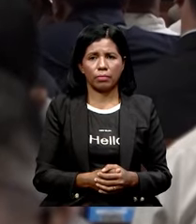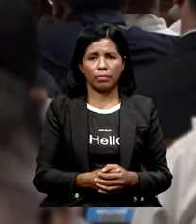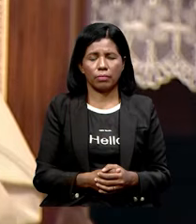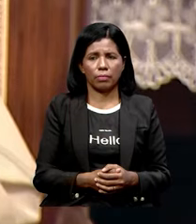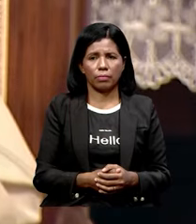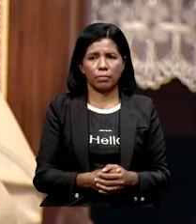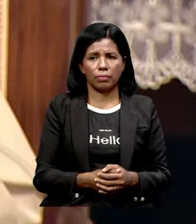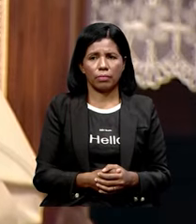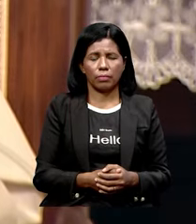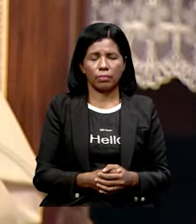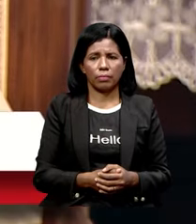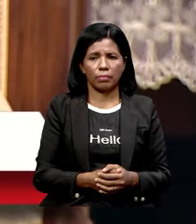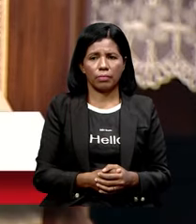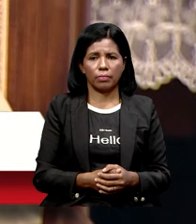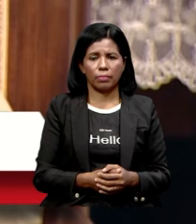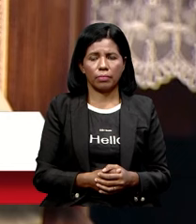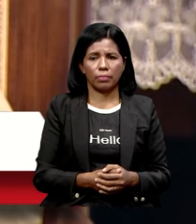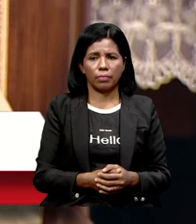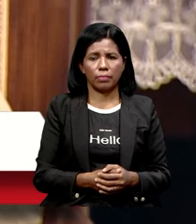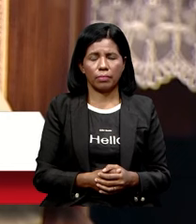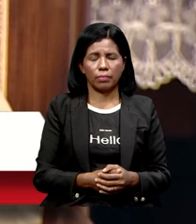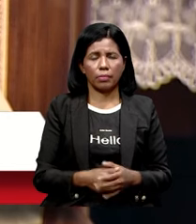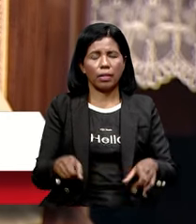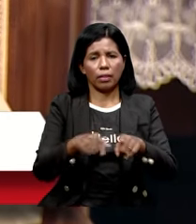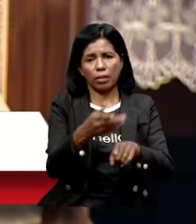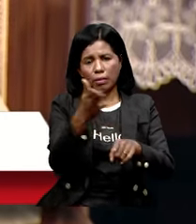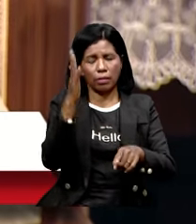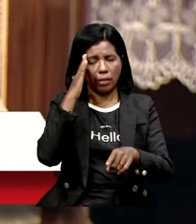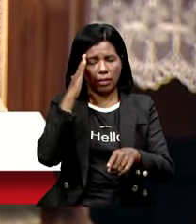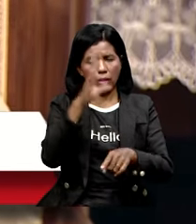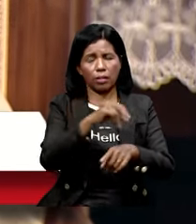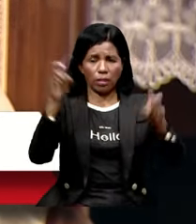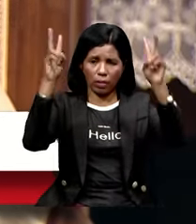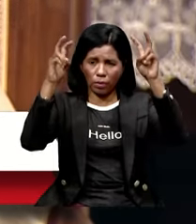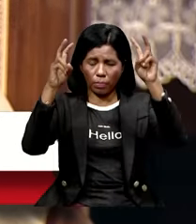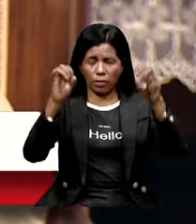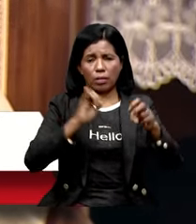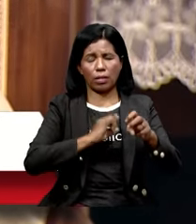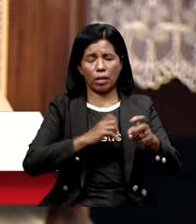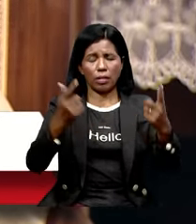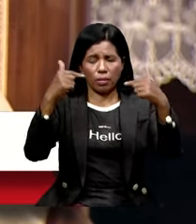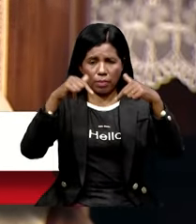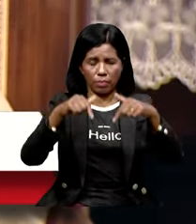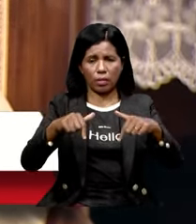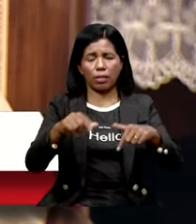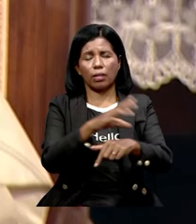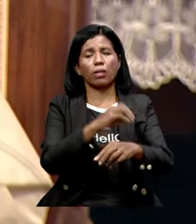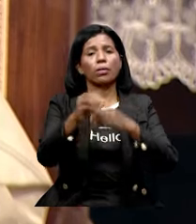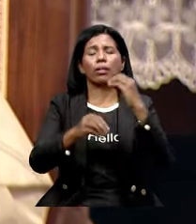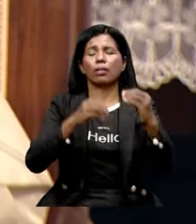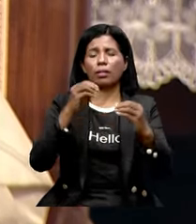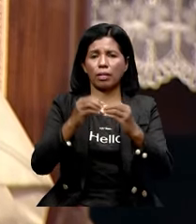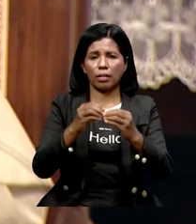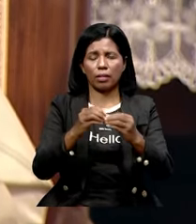visita apostolica è... Seperti yang Anda sekalian ketahui, moto yang dipilih untuk kunjungan apostolik ini adalah